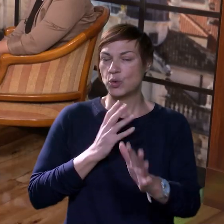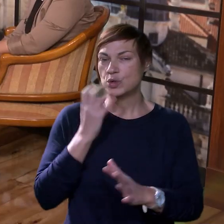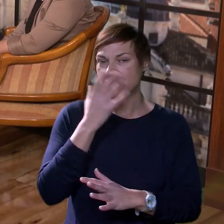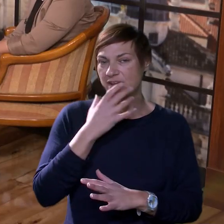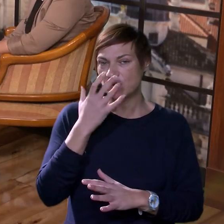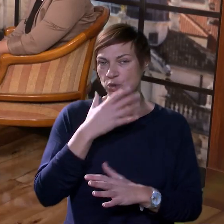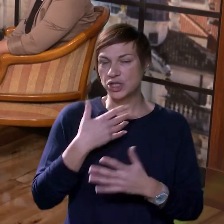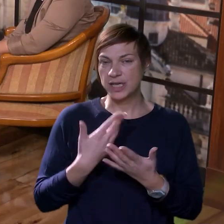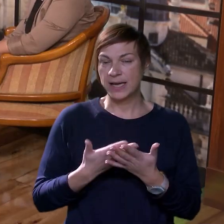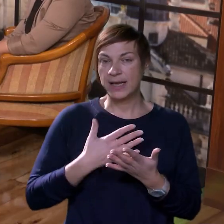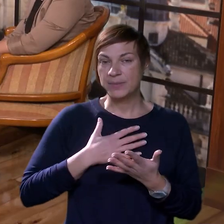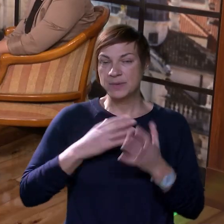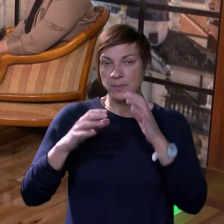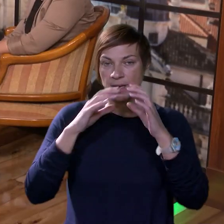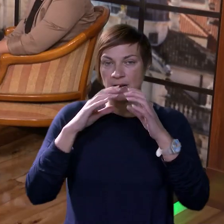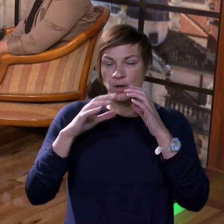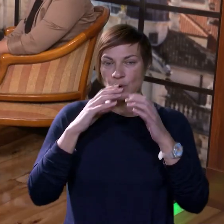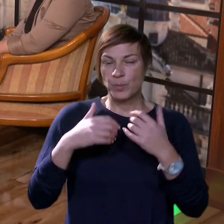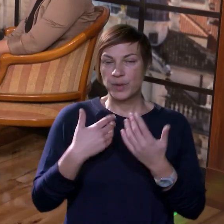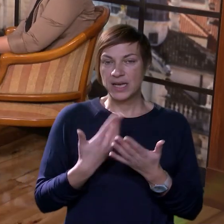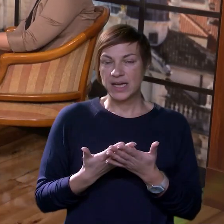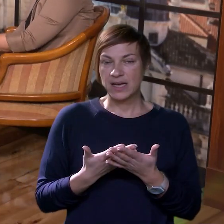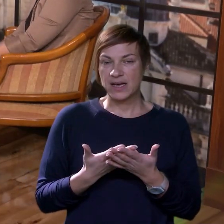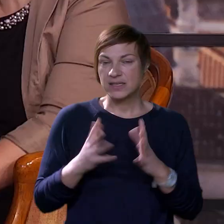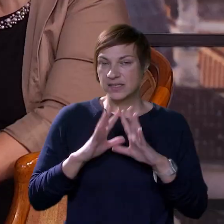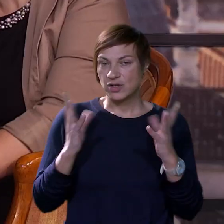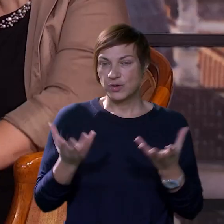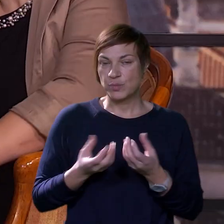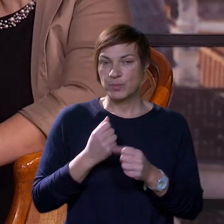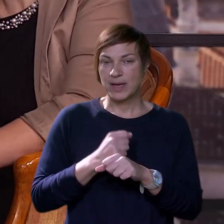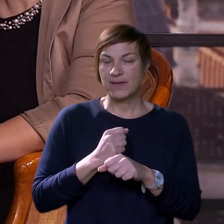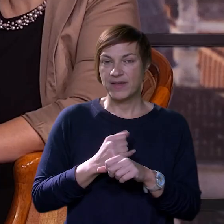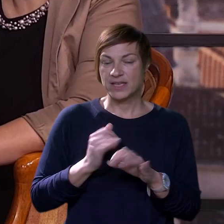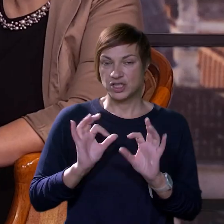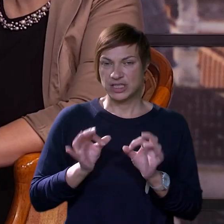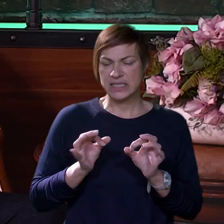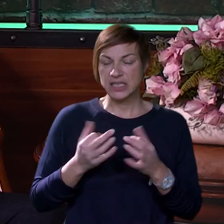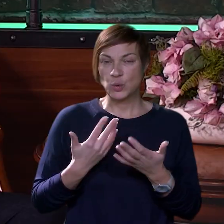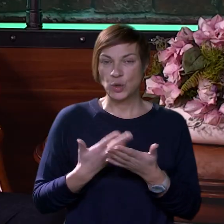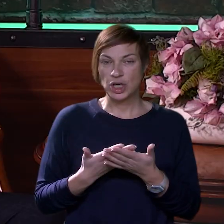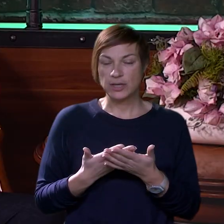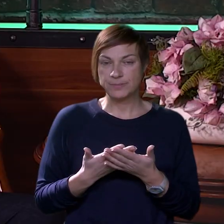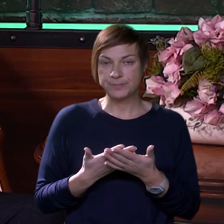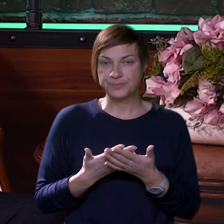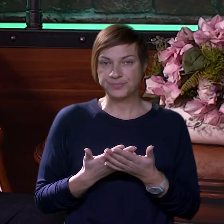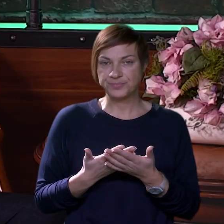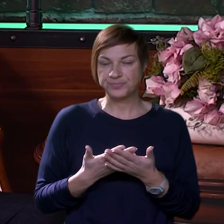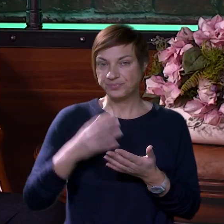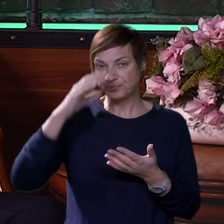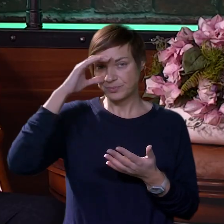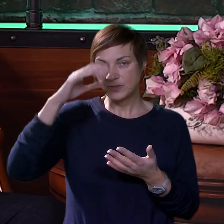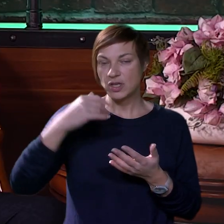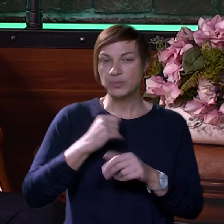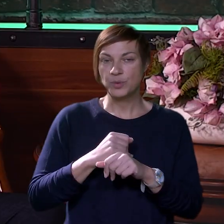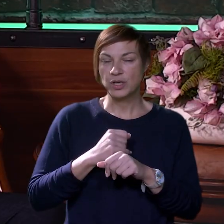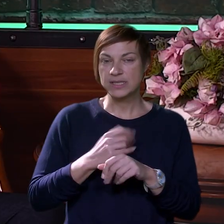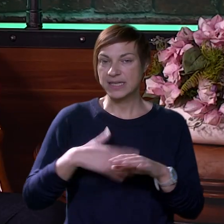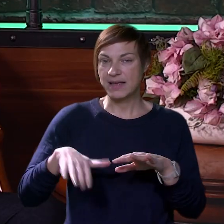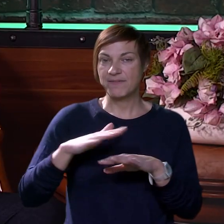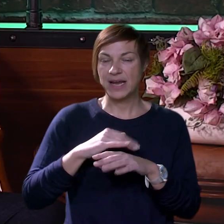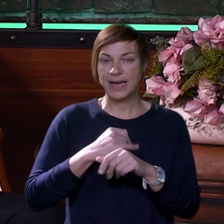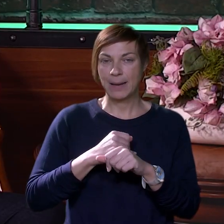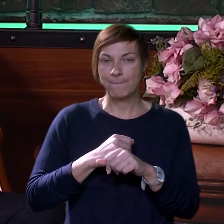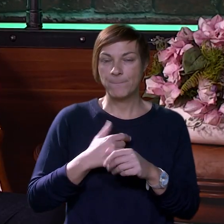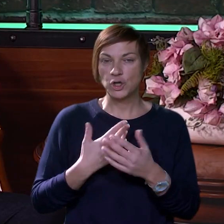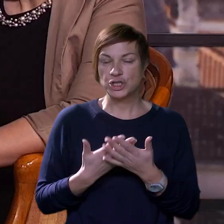gužve i vrućine, mi smo bili u komunikaciji s njima. I obuja posle puno veći sigurno. Tako je, tako da smo u tom pogledu baš odradili jedan